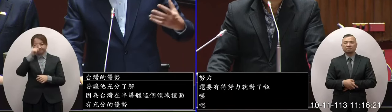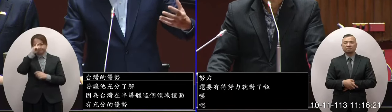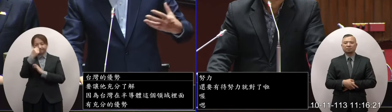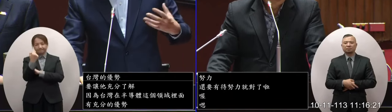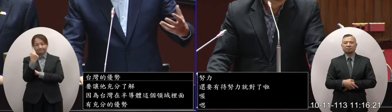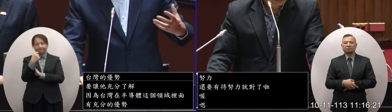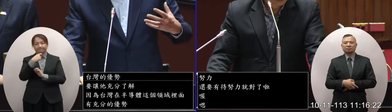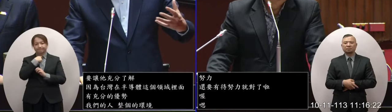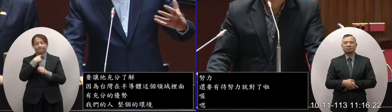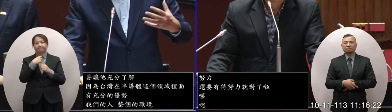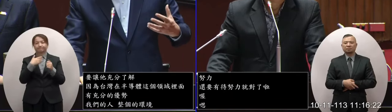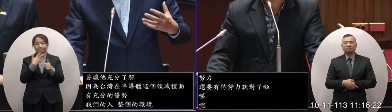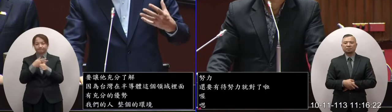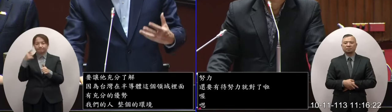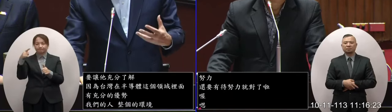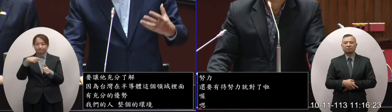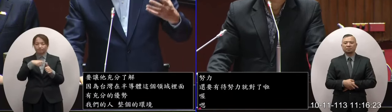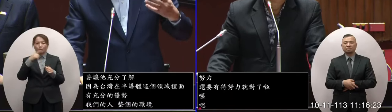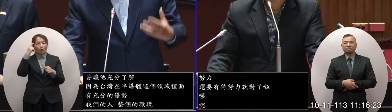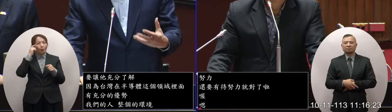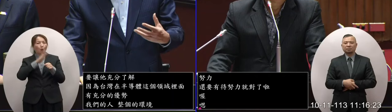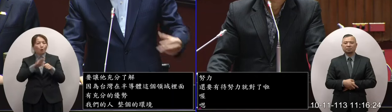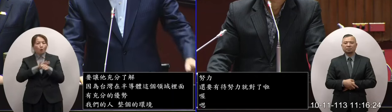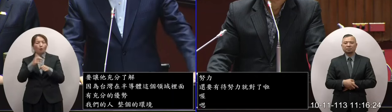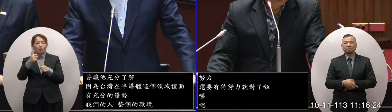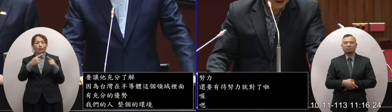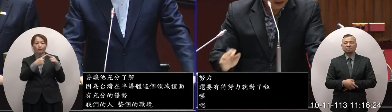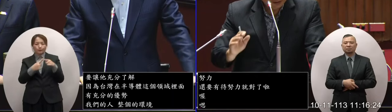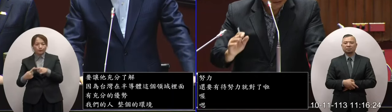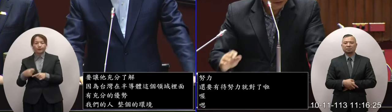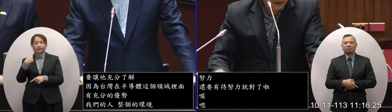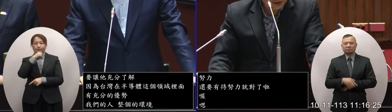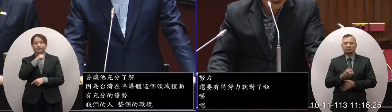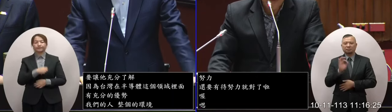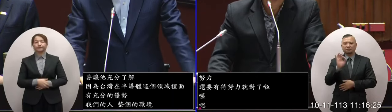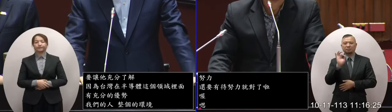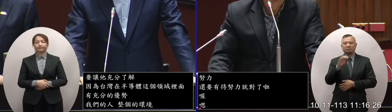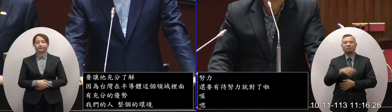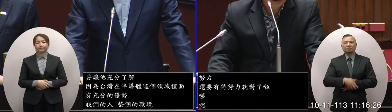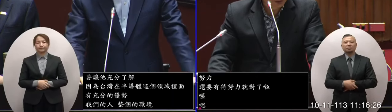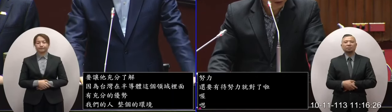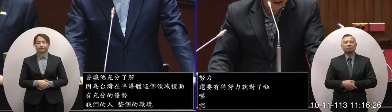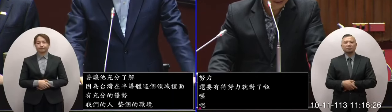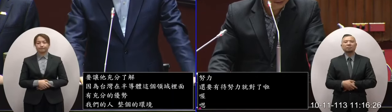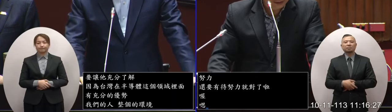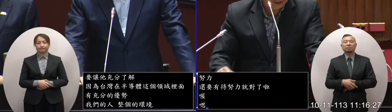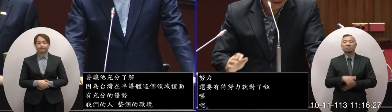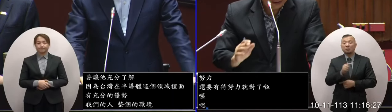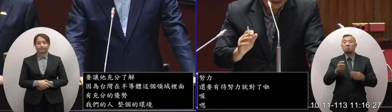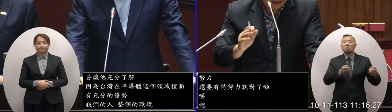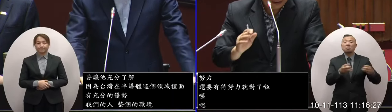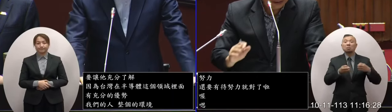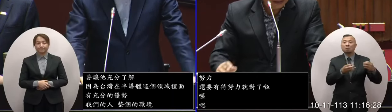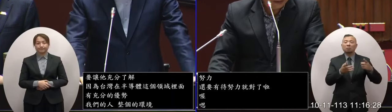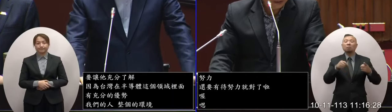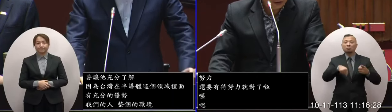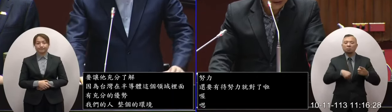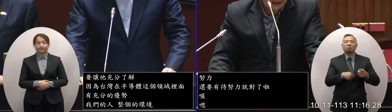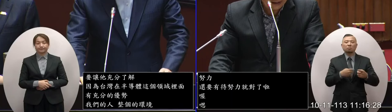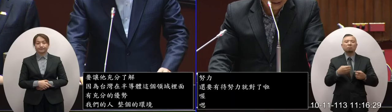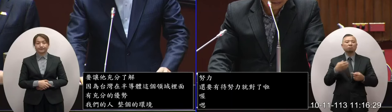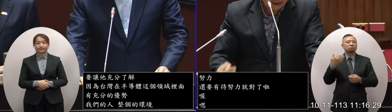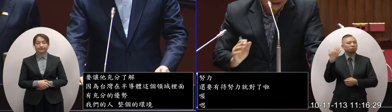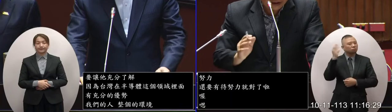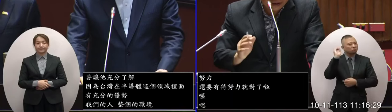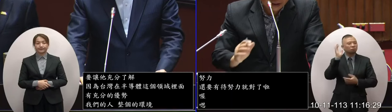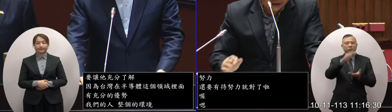尽量保持让他能够满意，继续留在台湾。所以 我希望有一个好的成果了。 哦， 那个卓